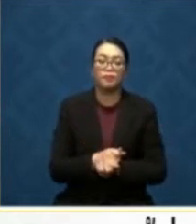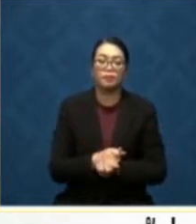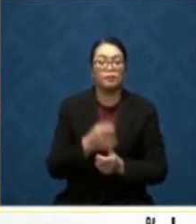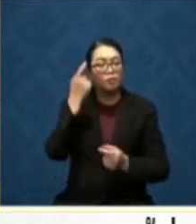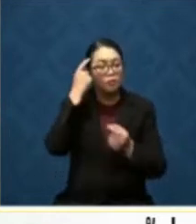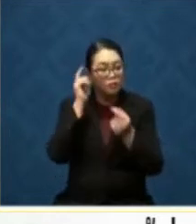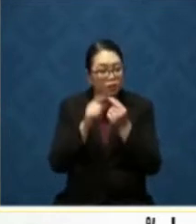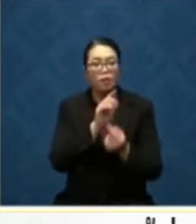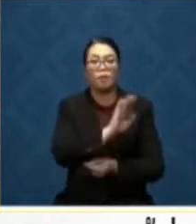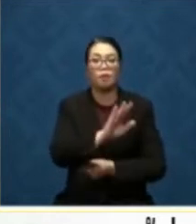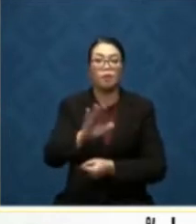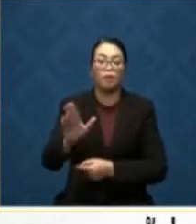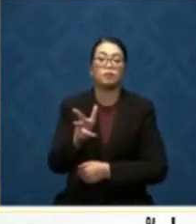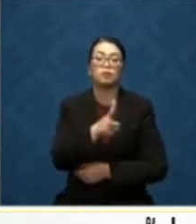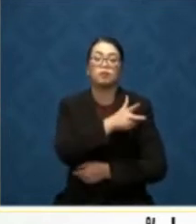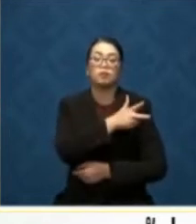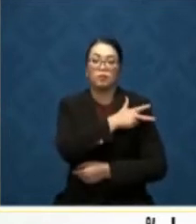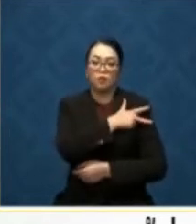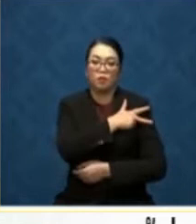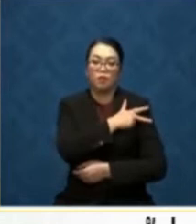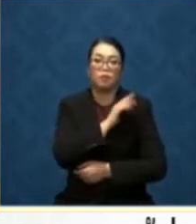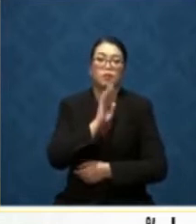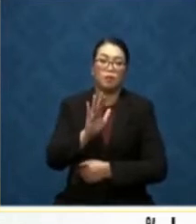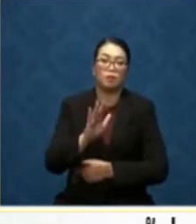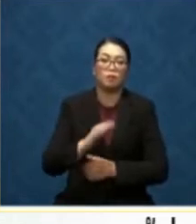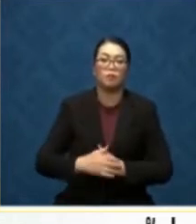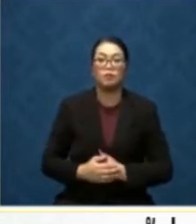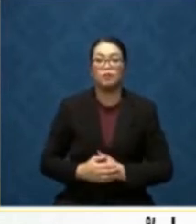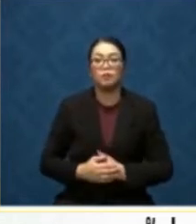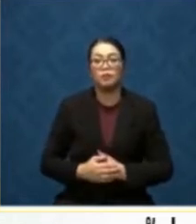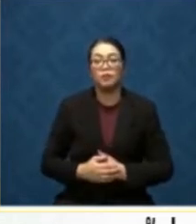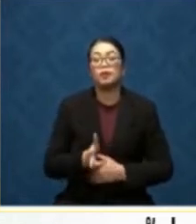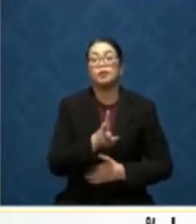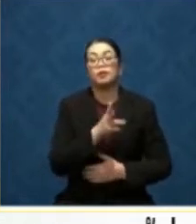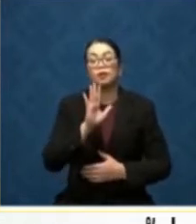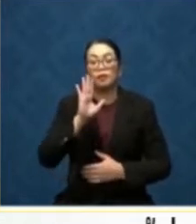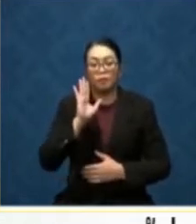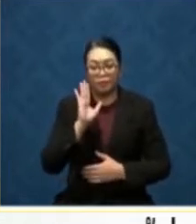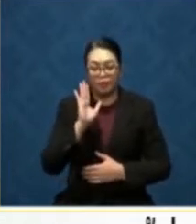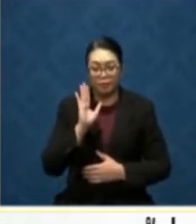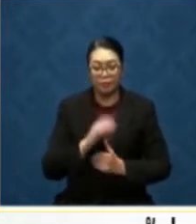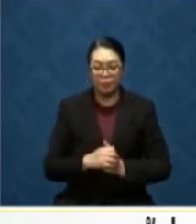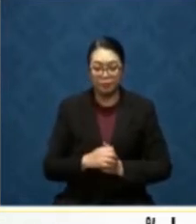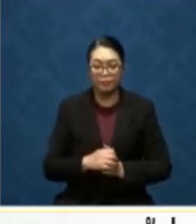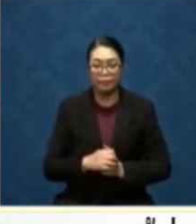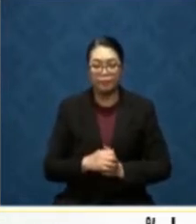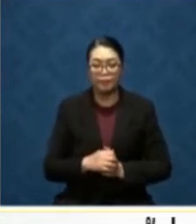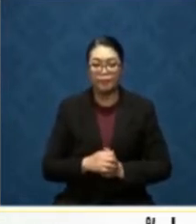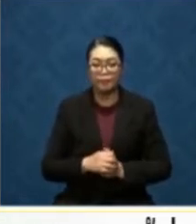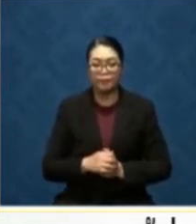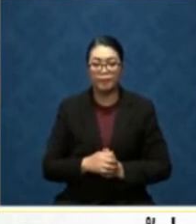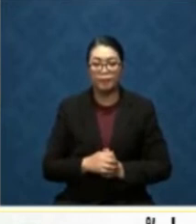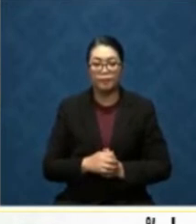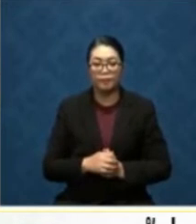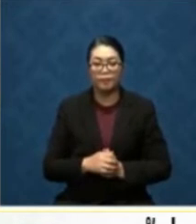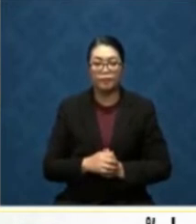พระดิสัยทพที่สำคญของสันดาจารยด็สมดิตประเจ้าน้อง นางเธอเจ้าควาจุรพร วาลยลักษ์อาก